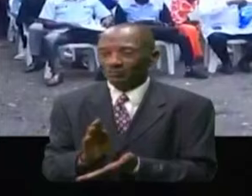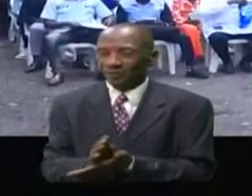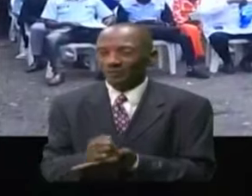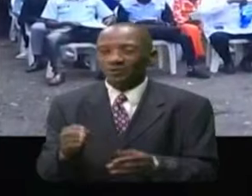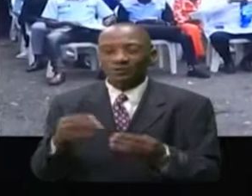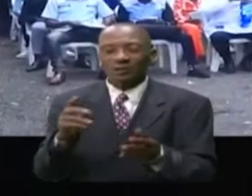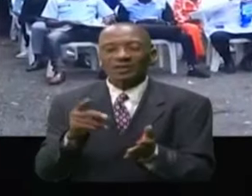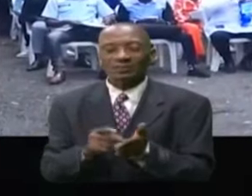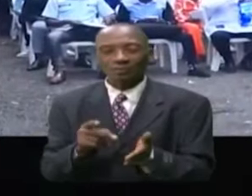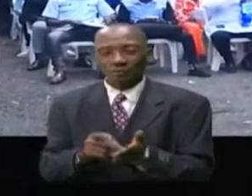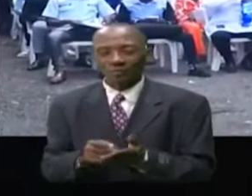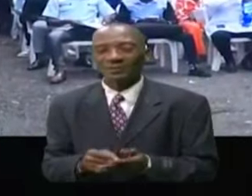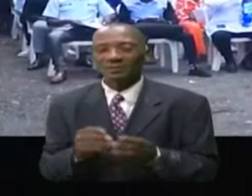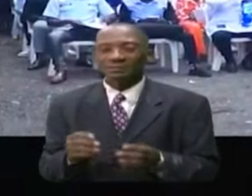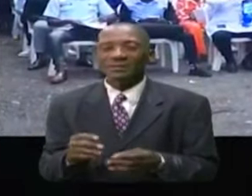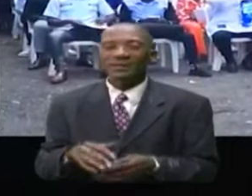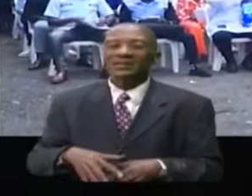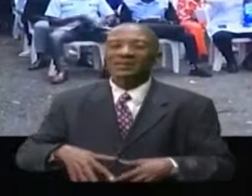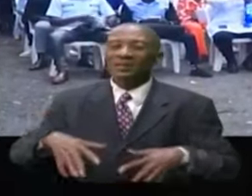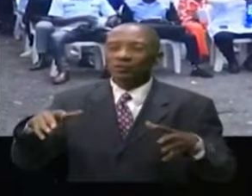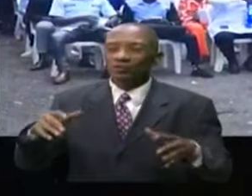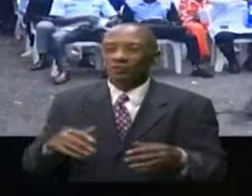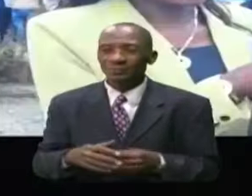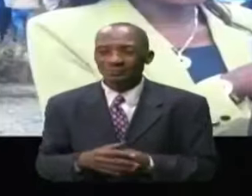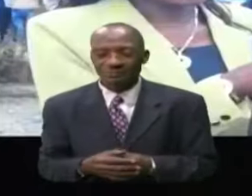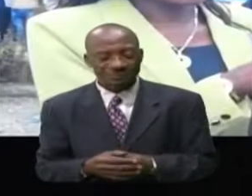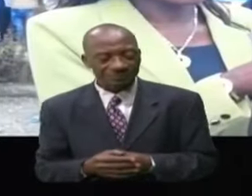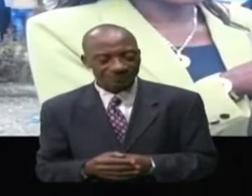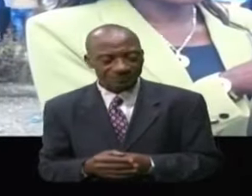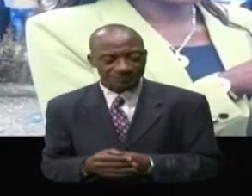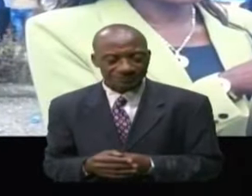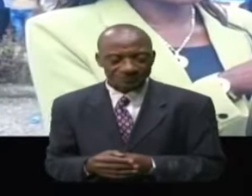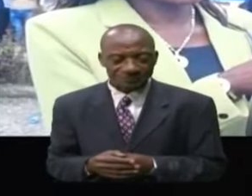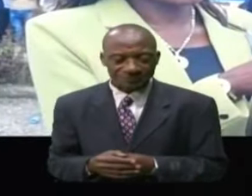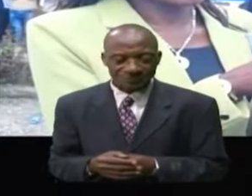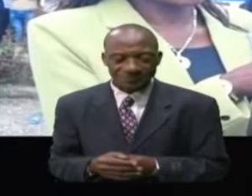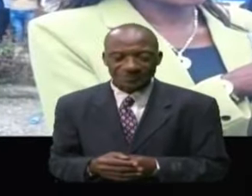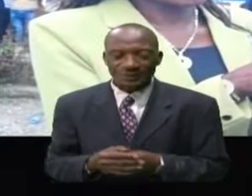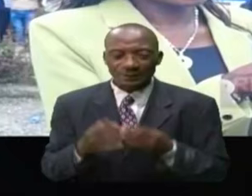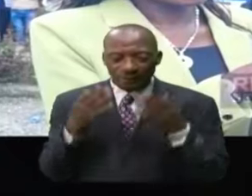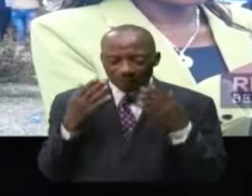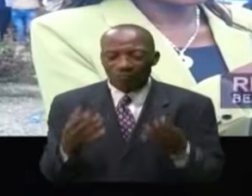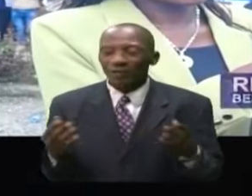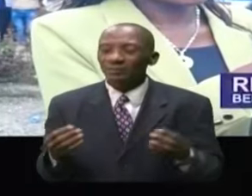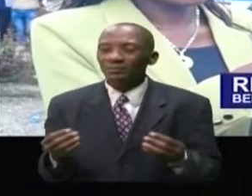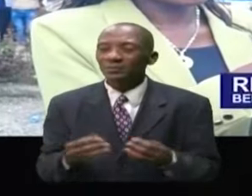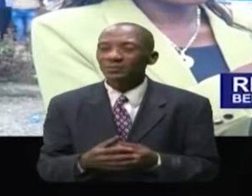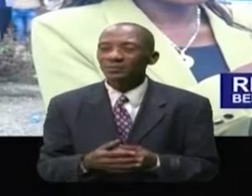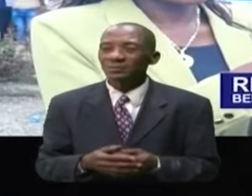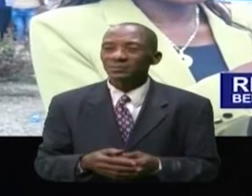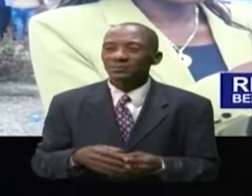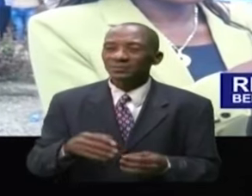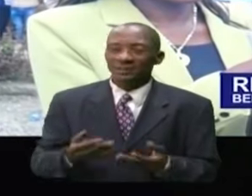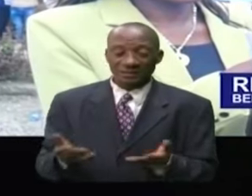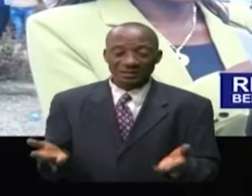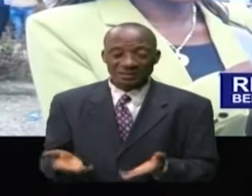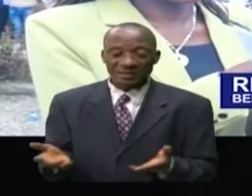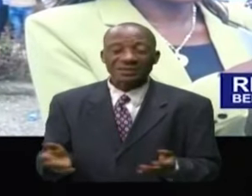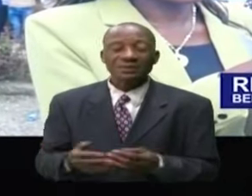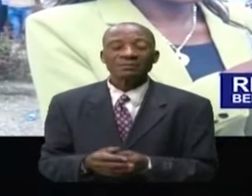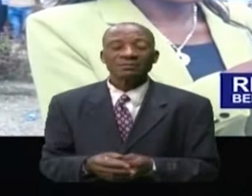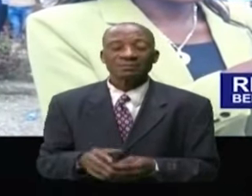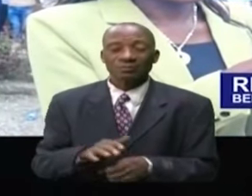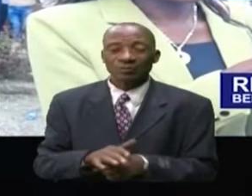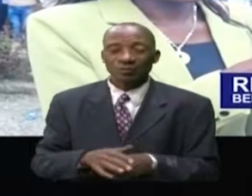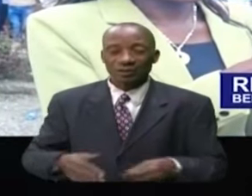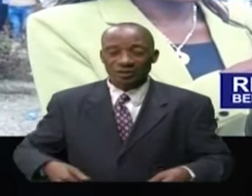porte d'entrée de leur avenir. Comme le dit bon nombre de gens, que chacun récolte de ce qu'il a semé. Nous avons passé un temps à